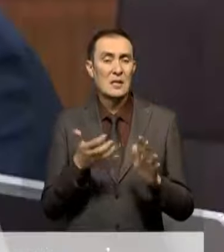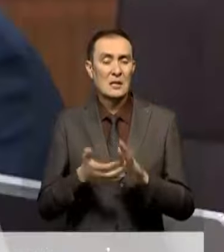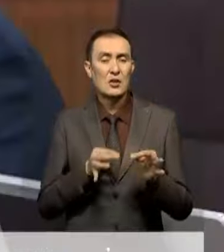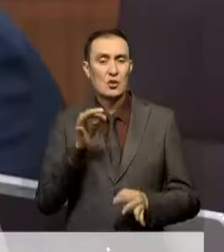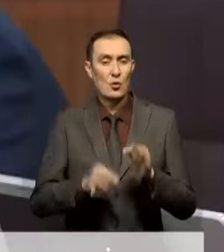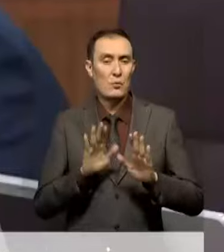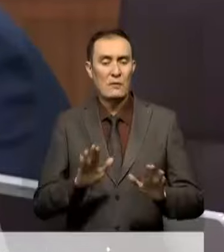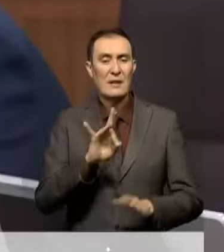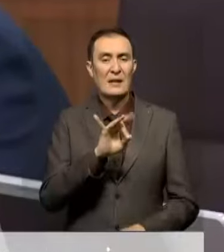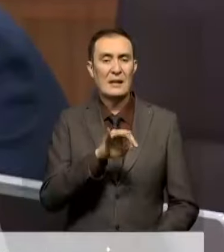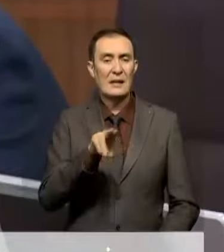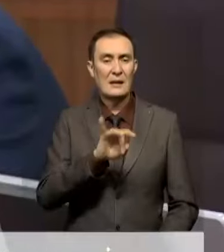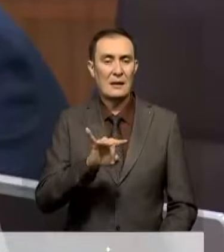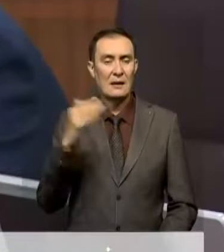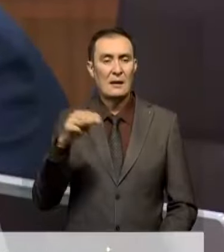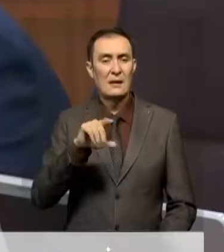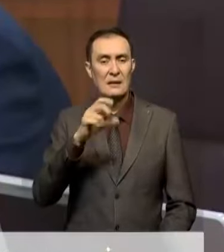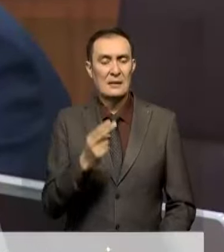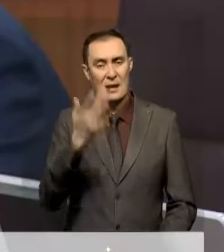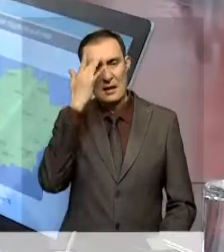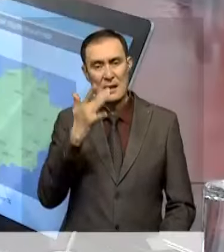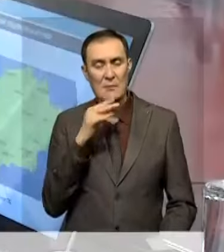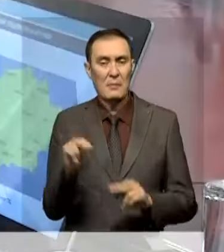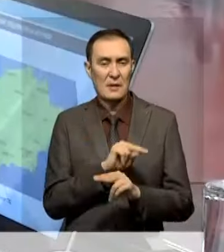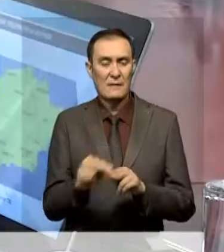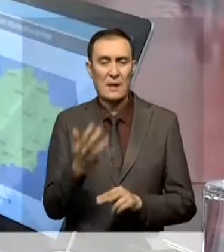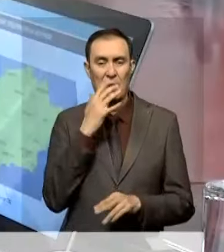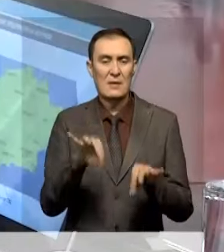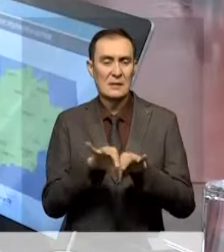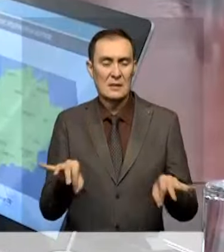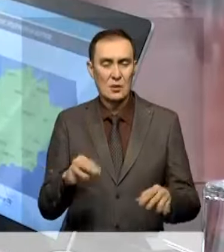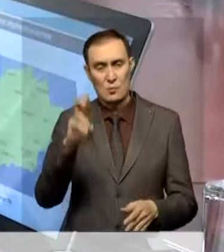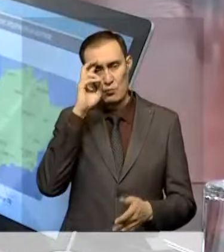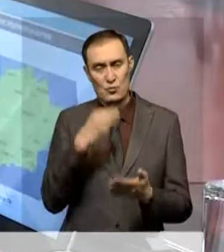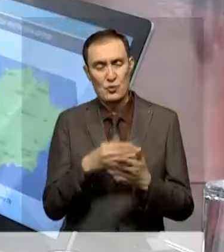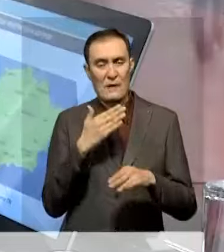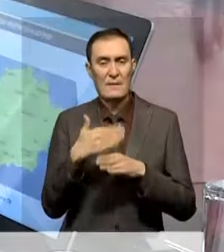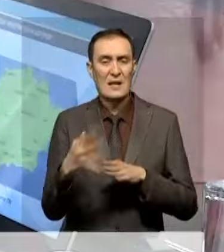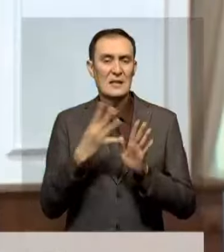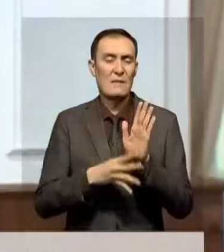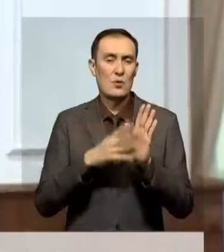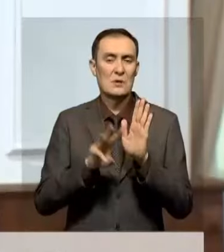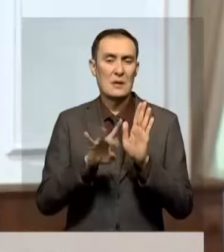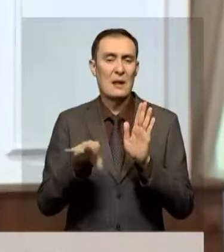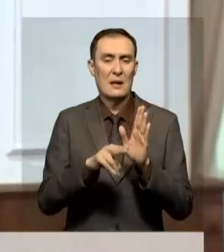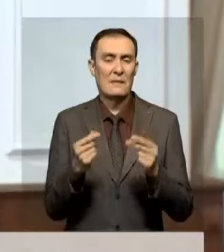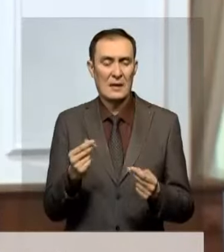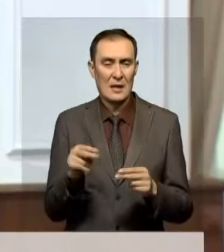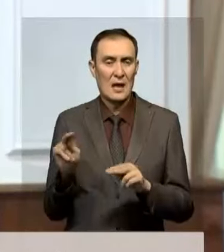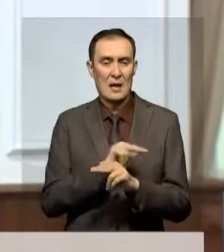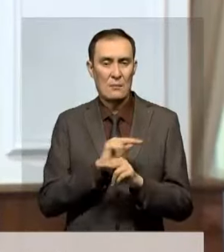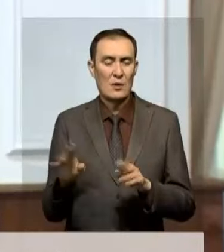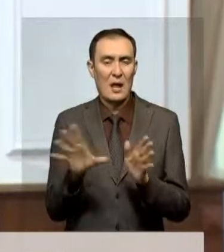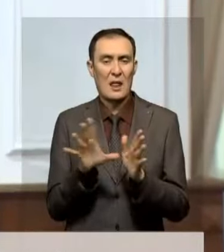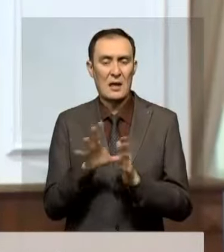топлива пока только на Риддерской ТЭЦ. Летом на модернизацию тепловых сетей из бюджета выделили 93 миллиарда тенге. На